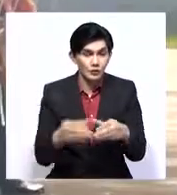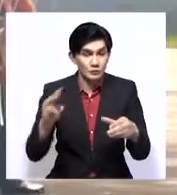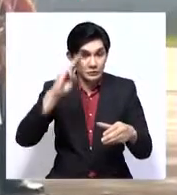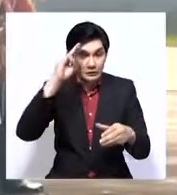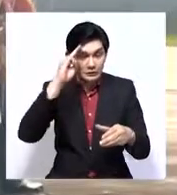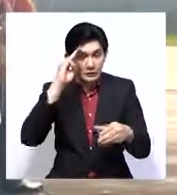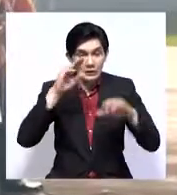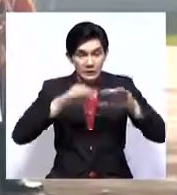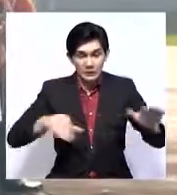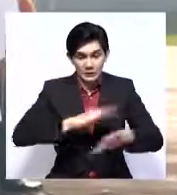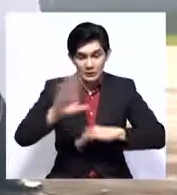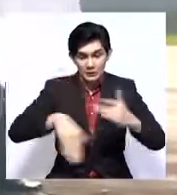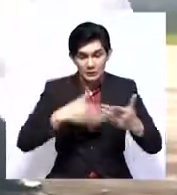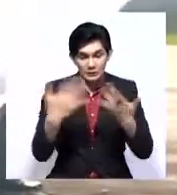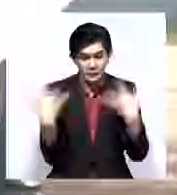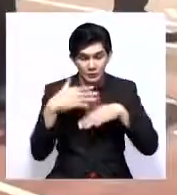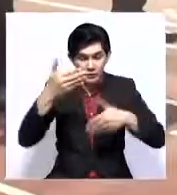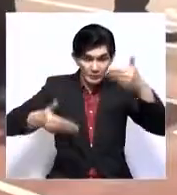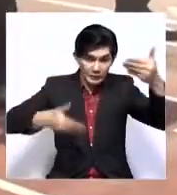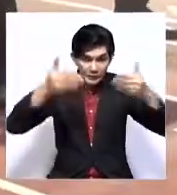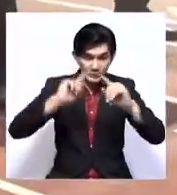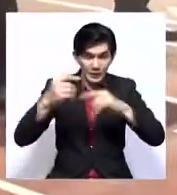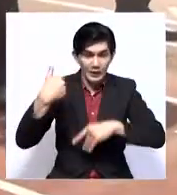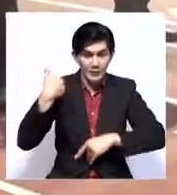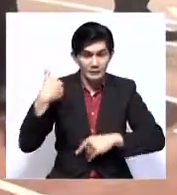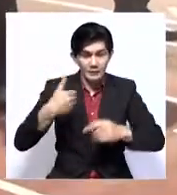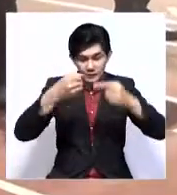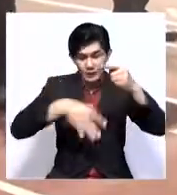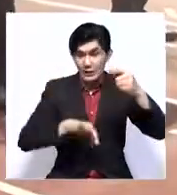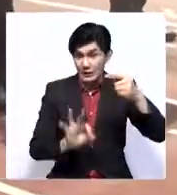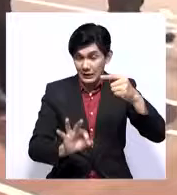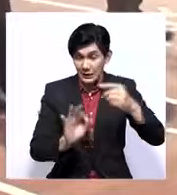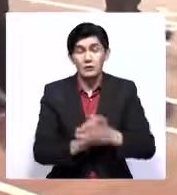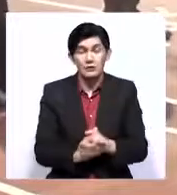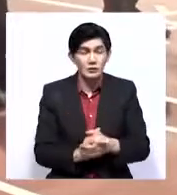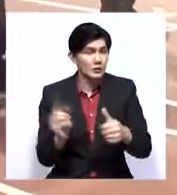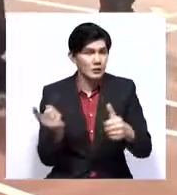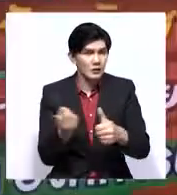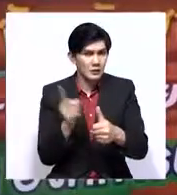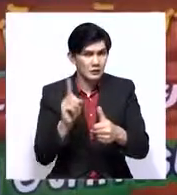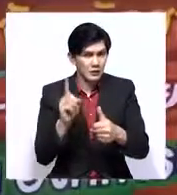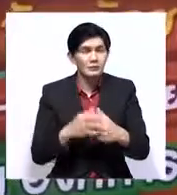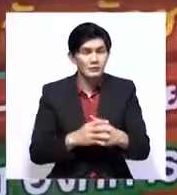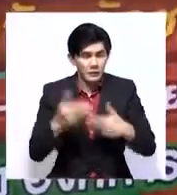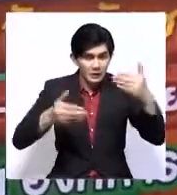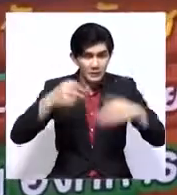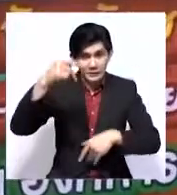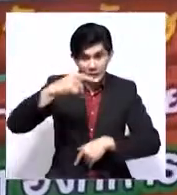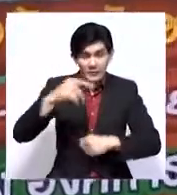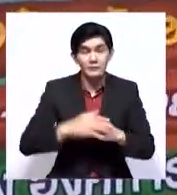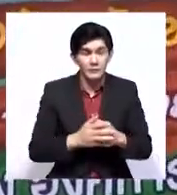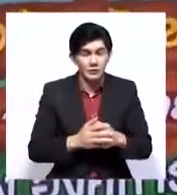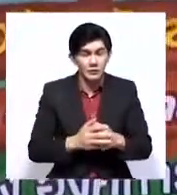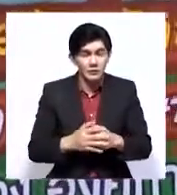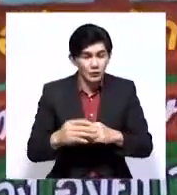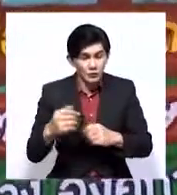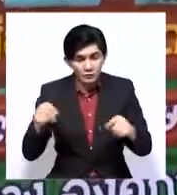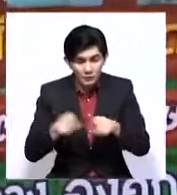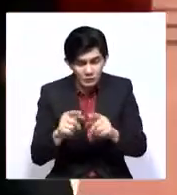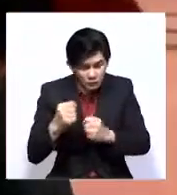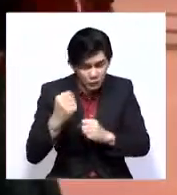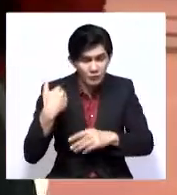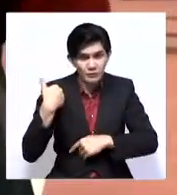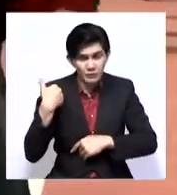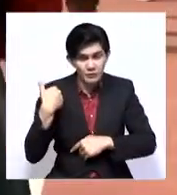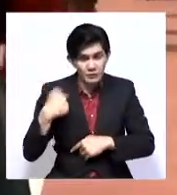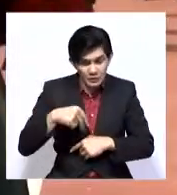นี้เด็กๆทุกคนจะร่วมกิจกรรมต่างๆทั้งหมด9กิจกรรมด้วยกันประกอบด้วยกิจกรรมพิเศษกิจกรรมบุกเบิกกิจก